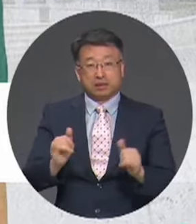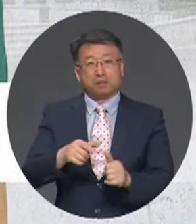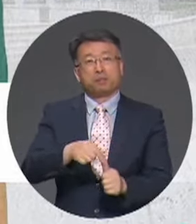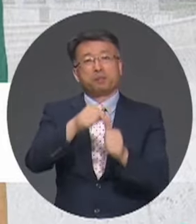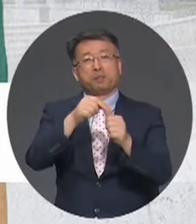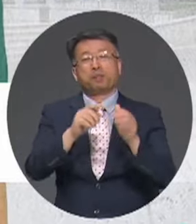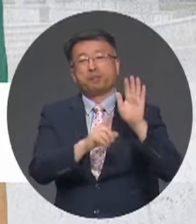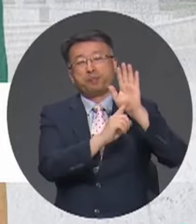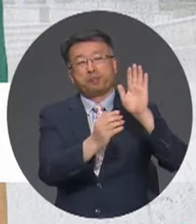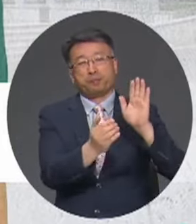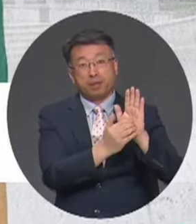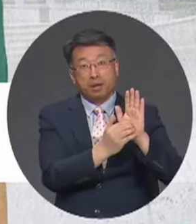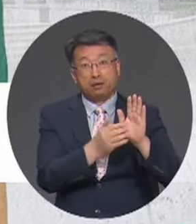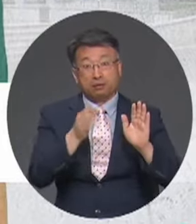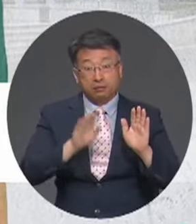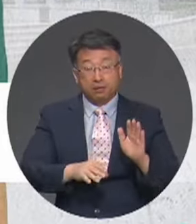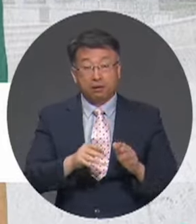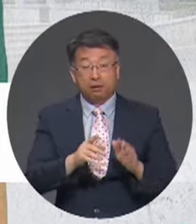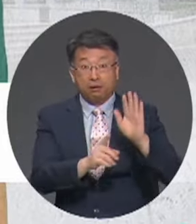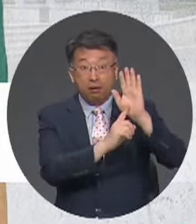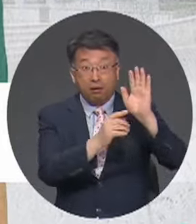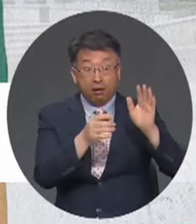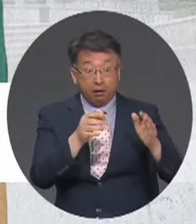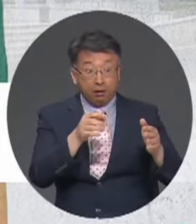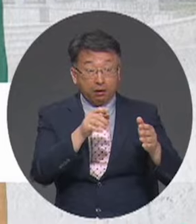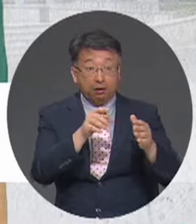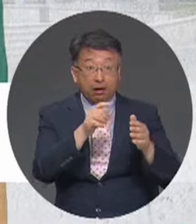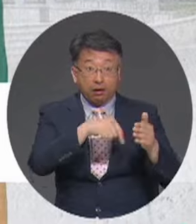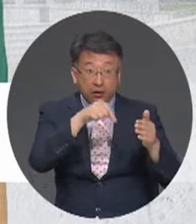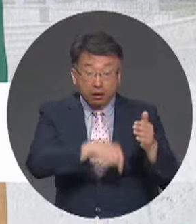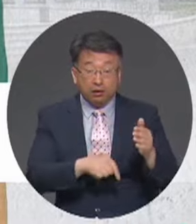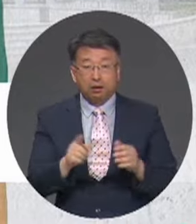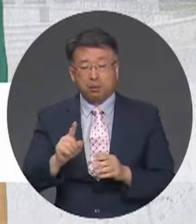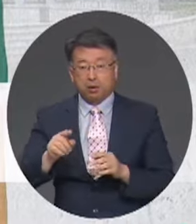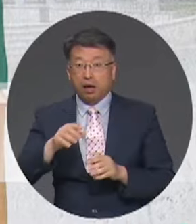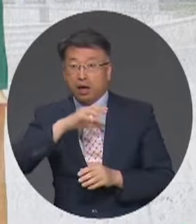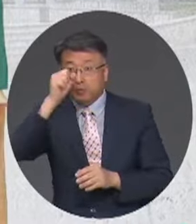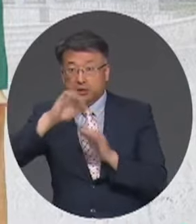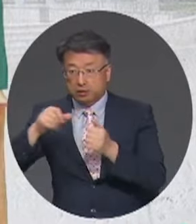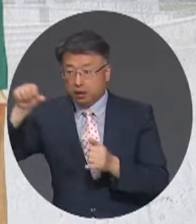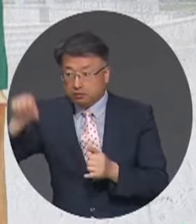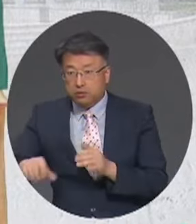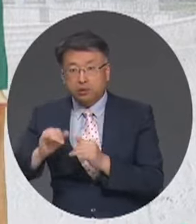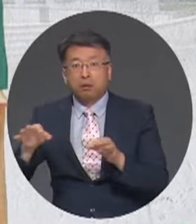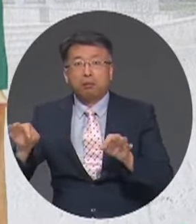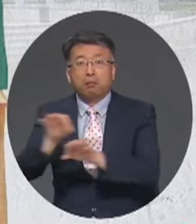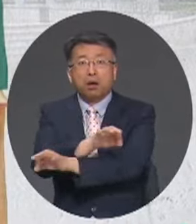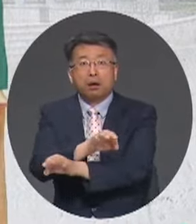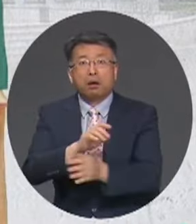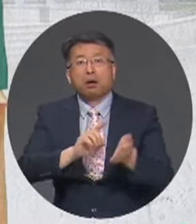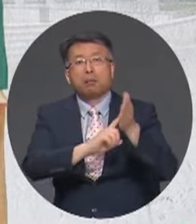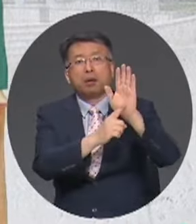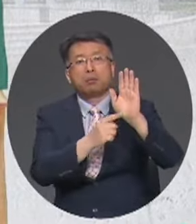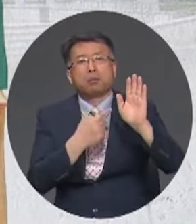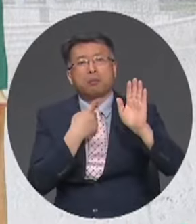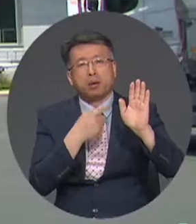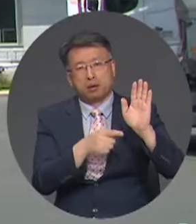응시자 22명의 당락이 바뀌는 일이 벌어졌는데요 어떻게 된 일인지 서윤식 기자가